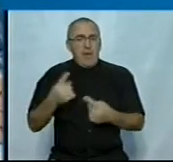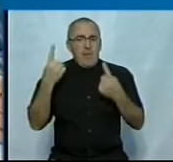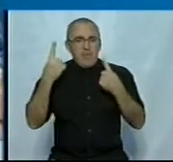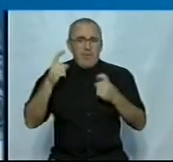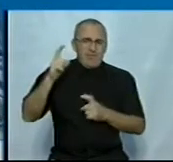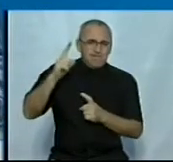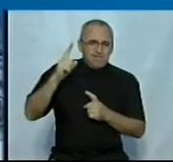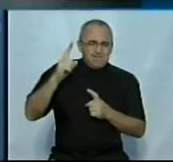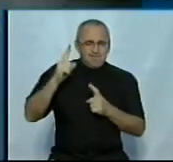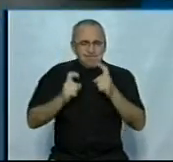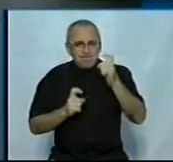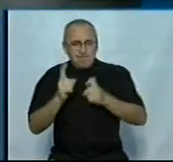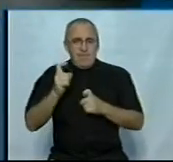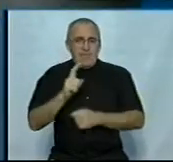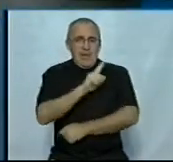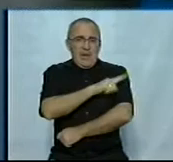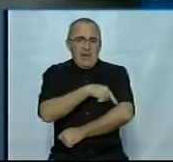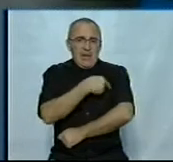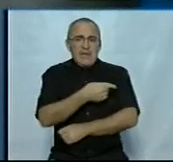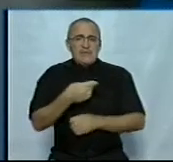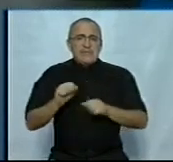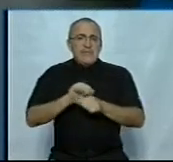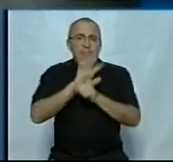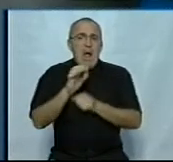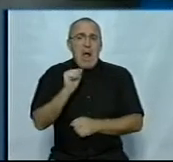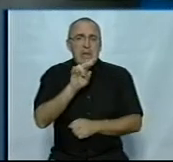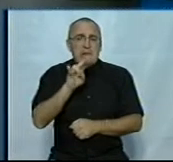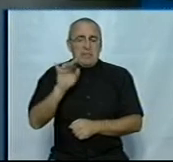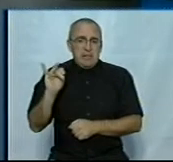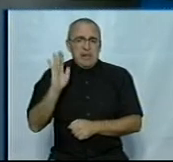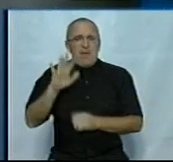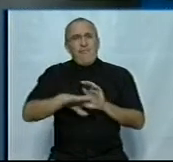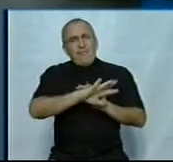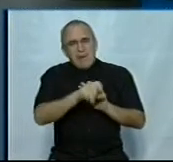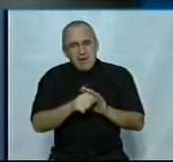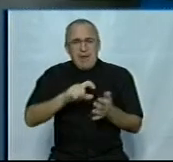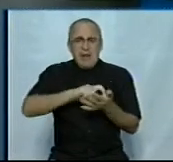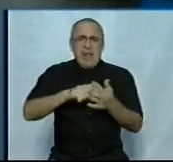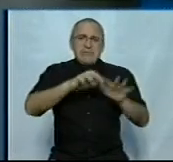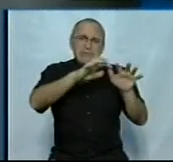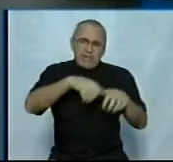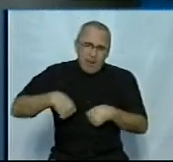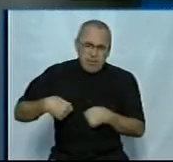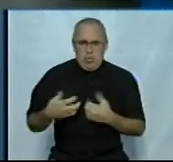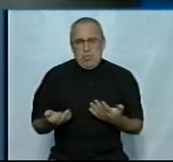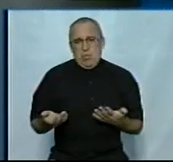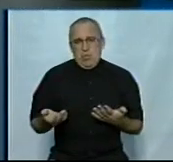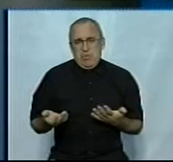баталії відносно лікарні Святої Анни. Да, що говорили, і вкрадуть, і приміщення заберуть, і